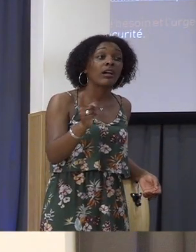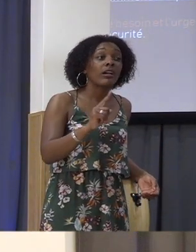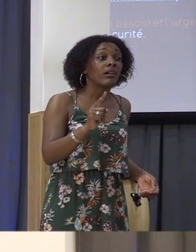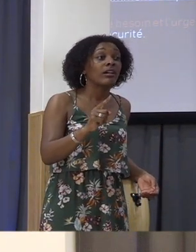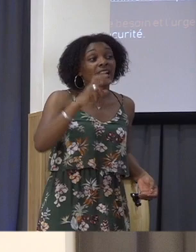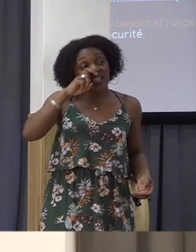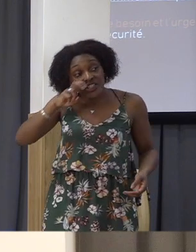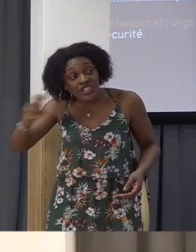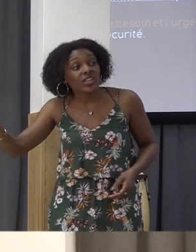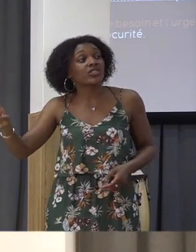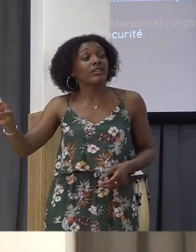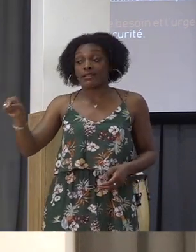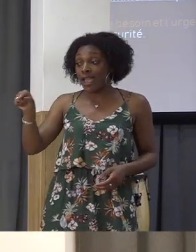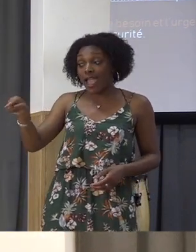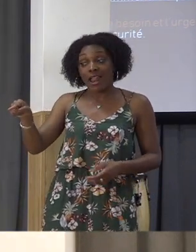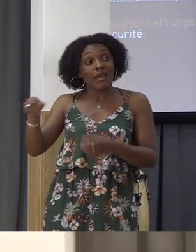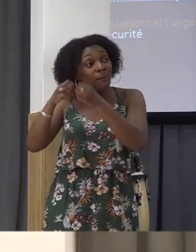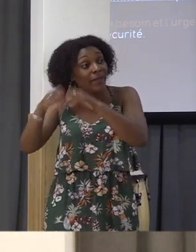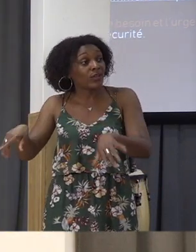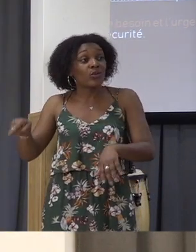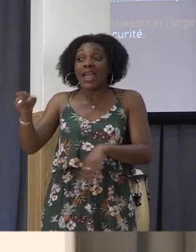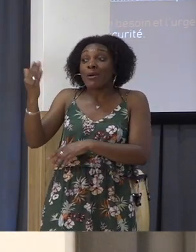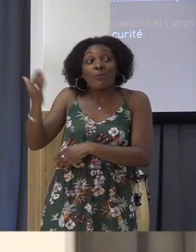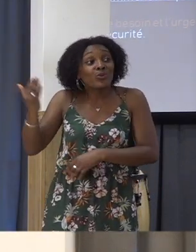à chercher celle qui était dans le besoin.